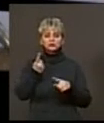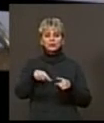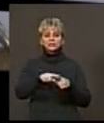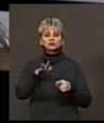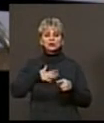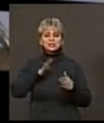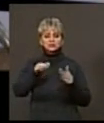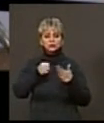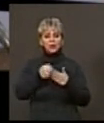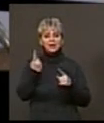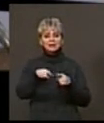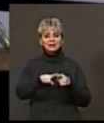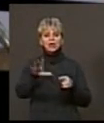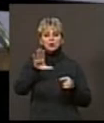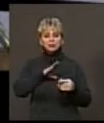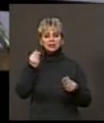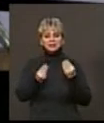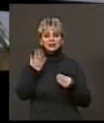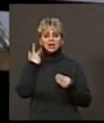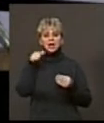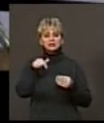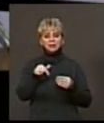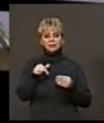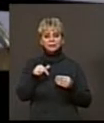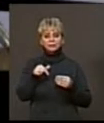у нас до этого были игры, когда